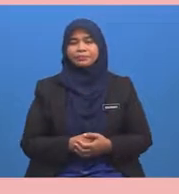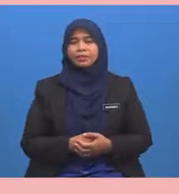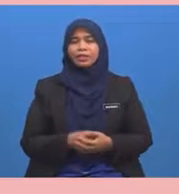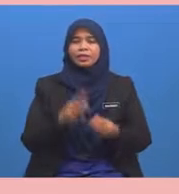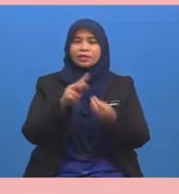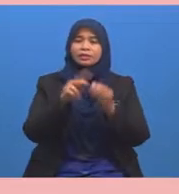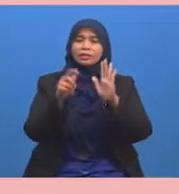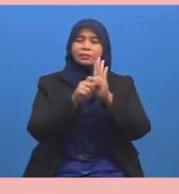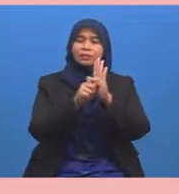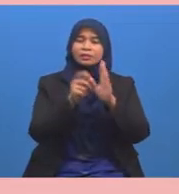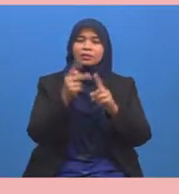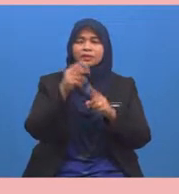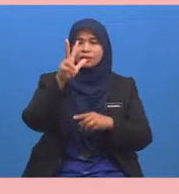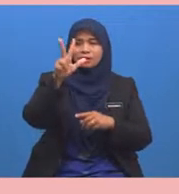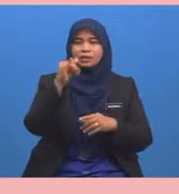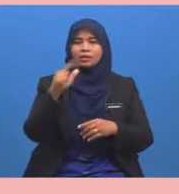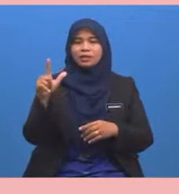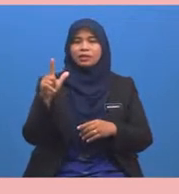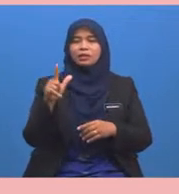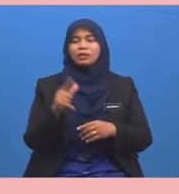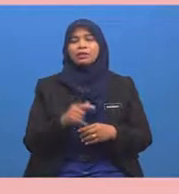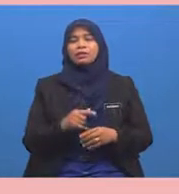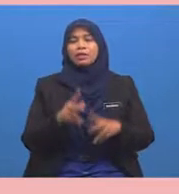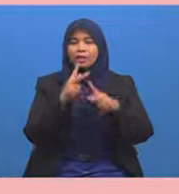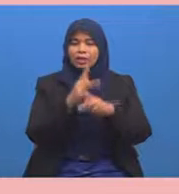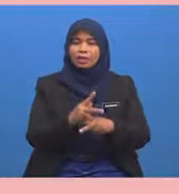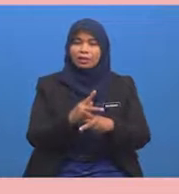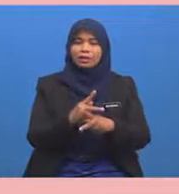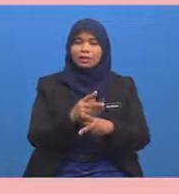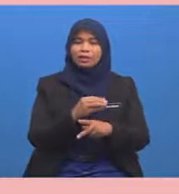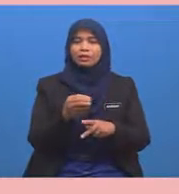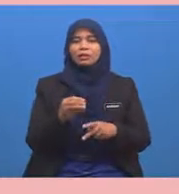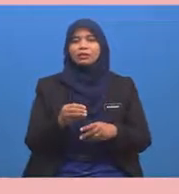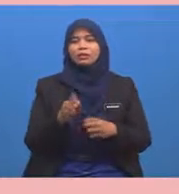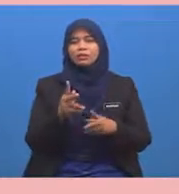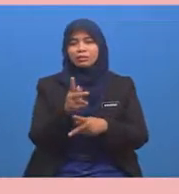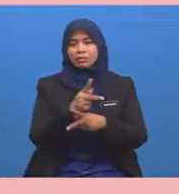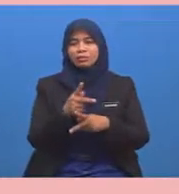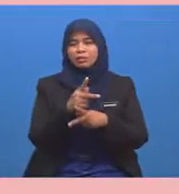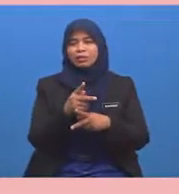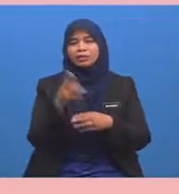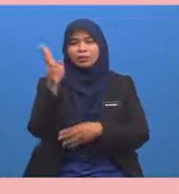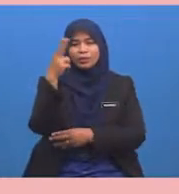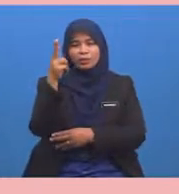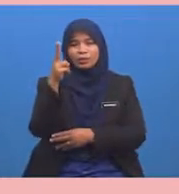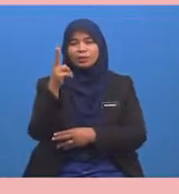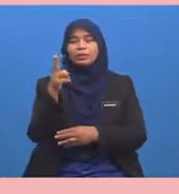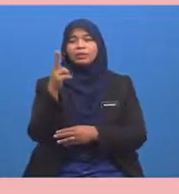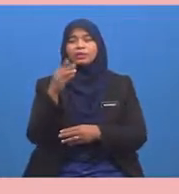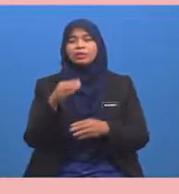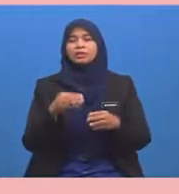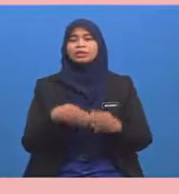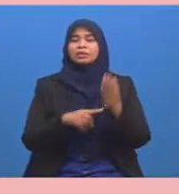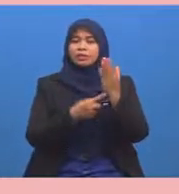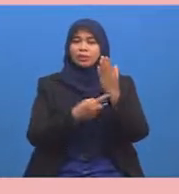Kesan positif yang ketiga ialah pengekalan dan pemuliharaan hutan. Penghutanan semula